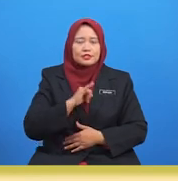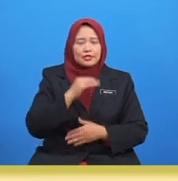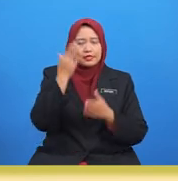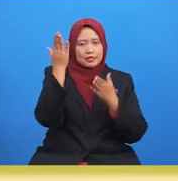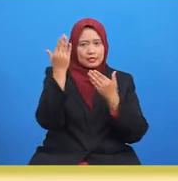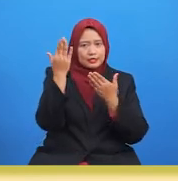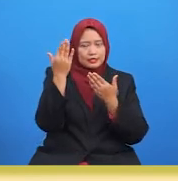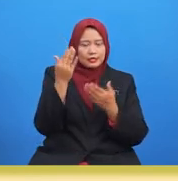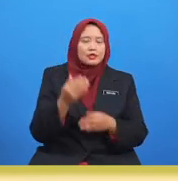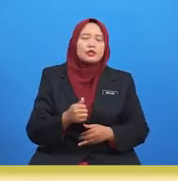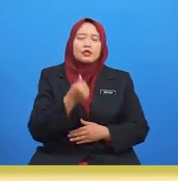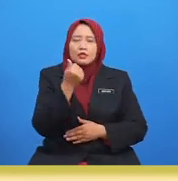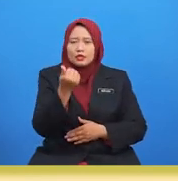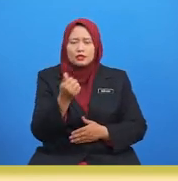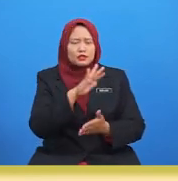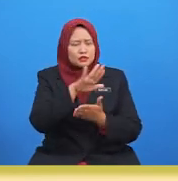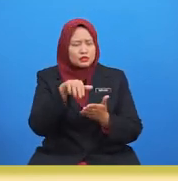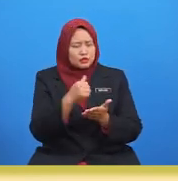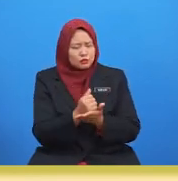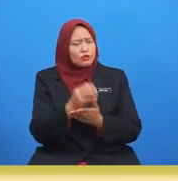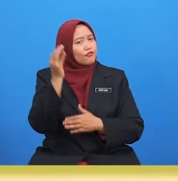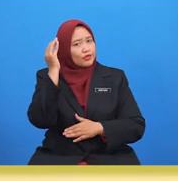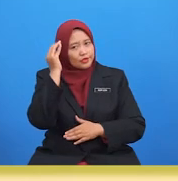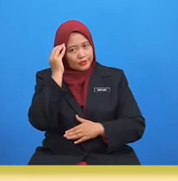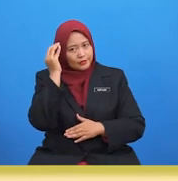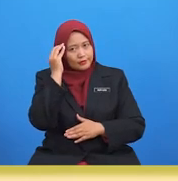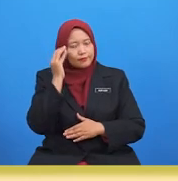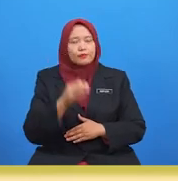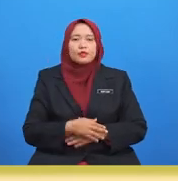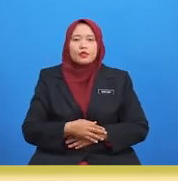Saya harap anda semua jelas dan faham.